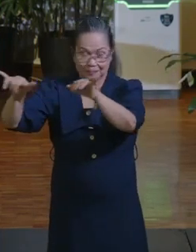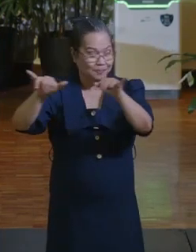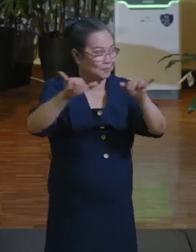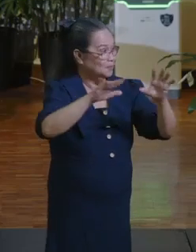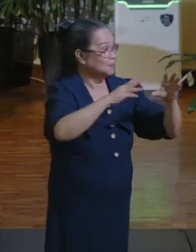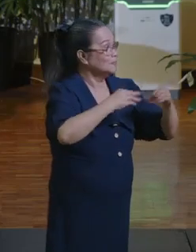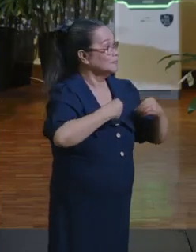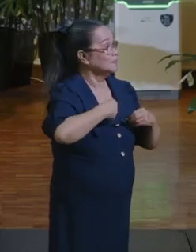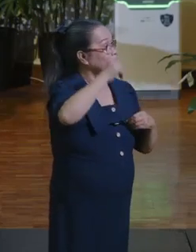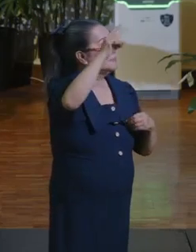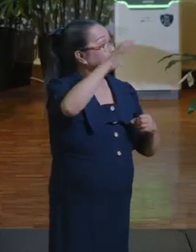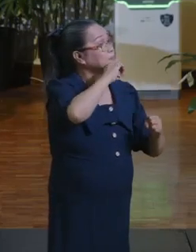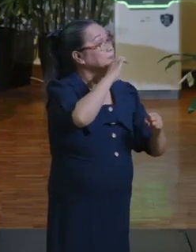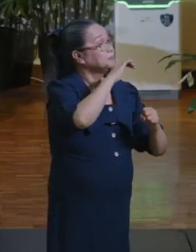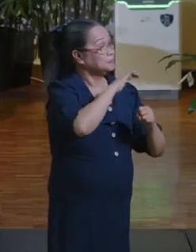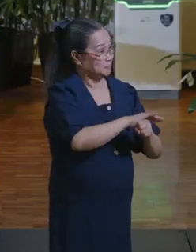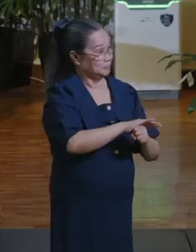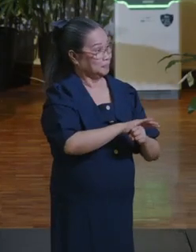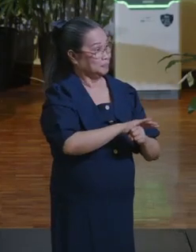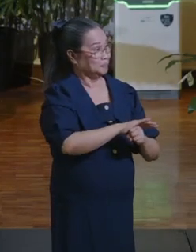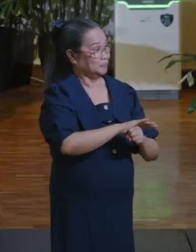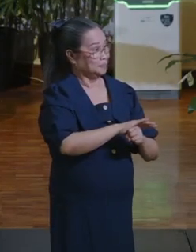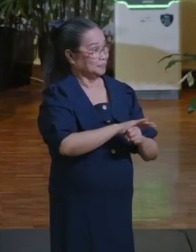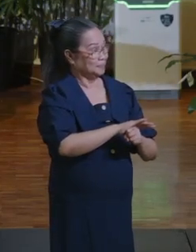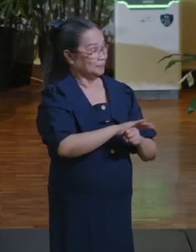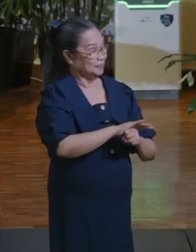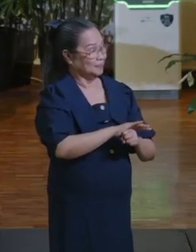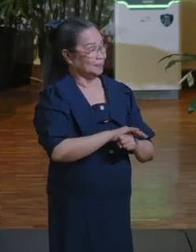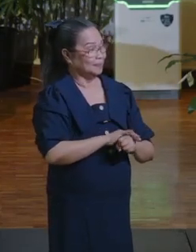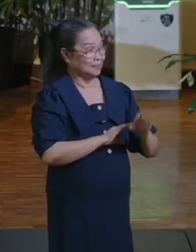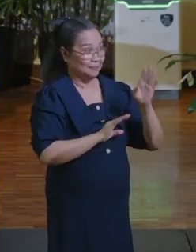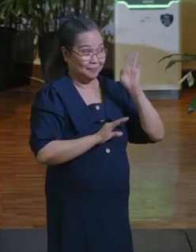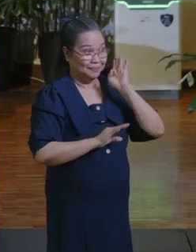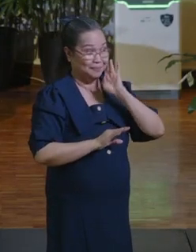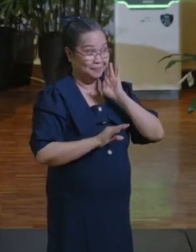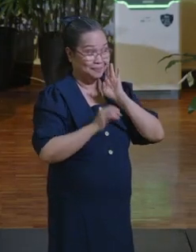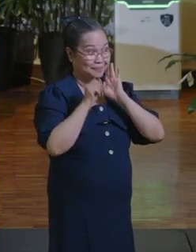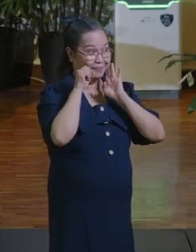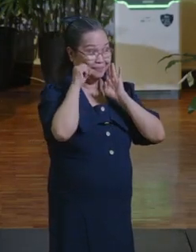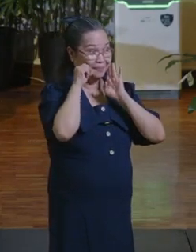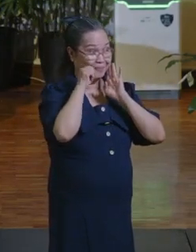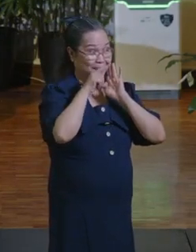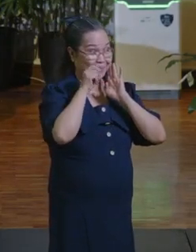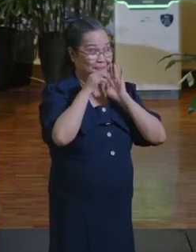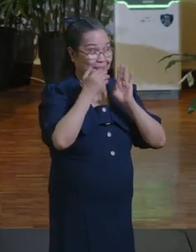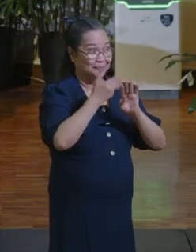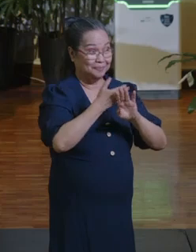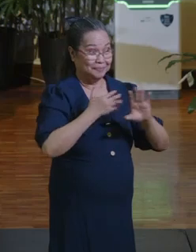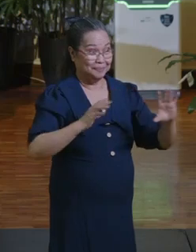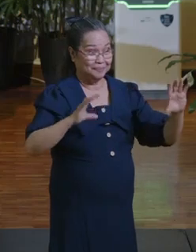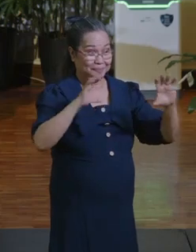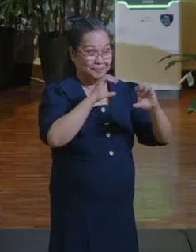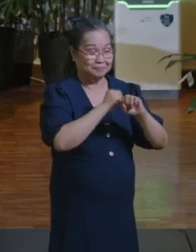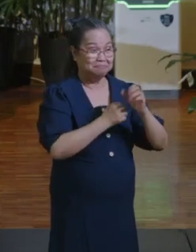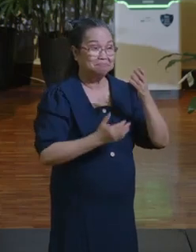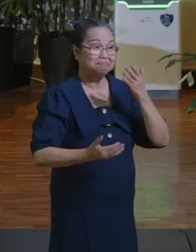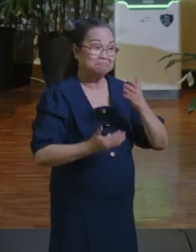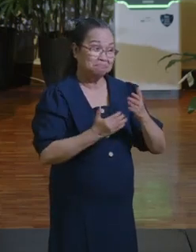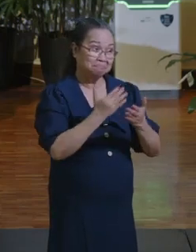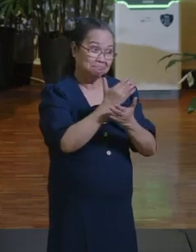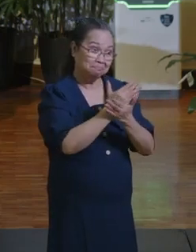God's promise. Mga kapatid, bago tayo magtapos, baka naman